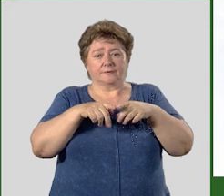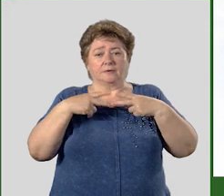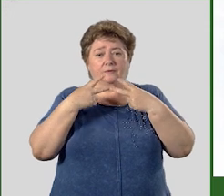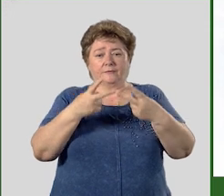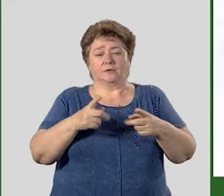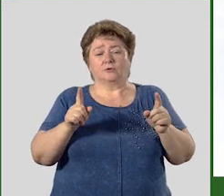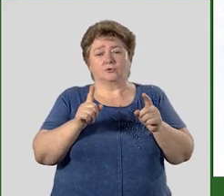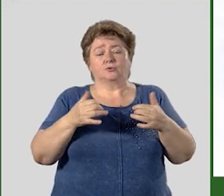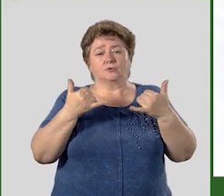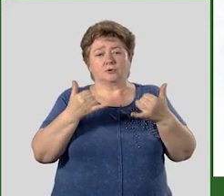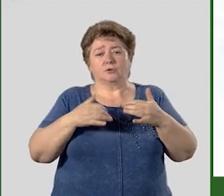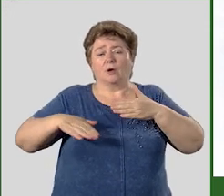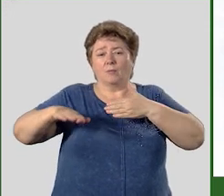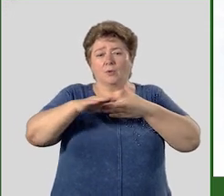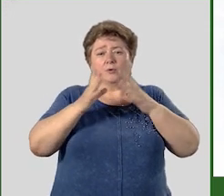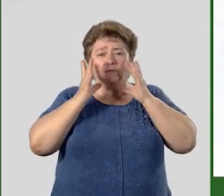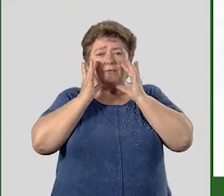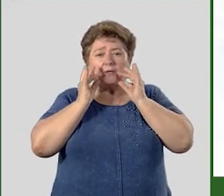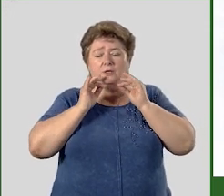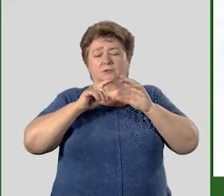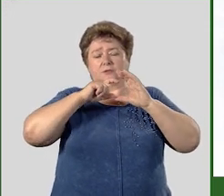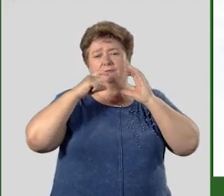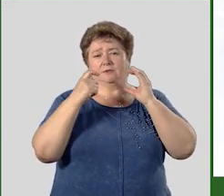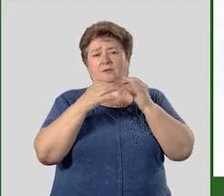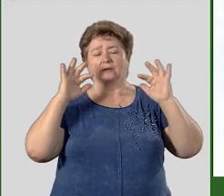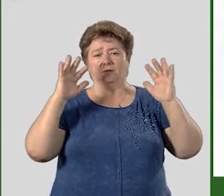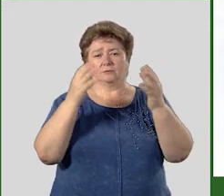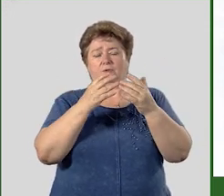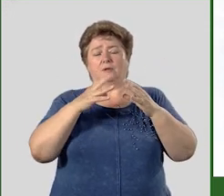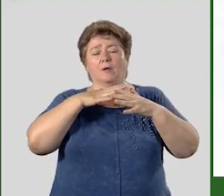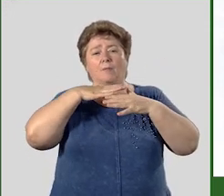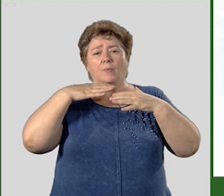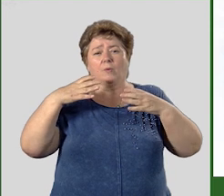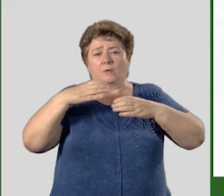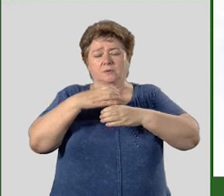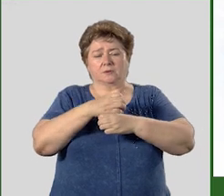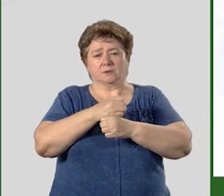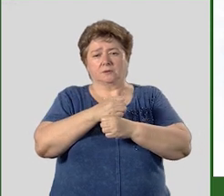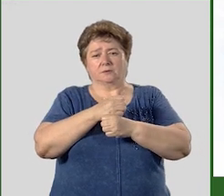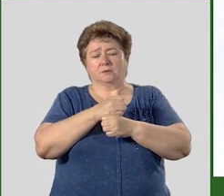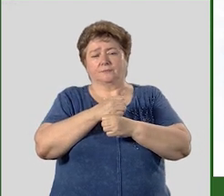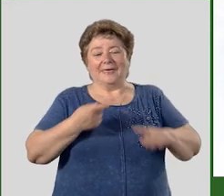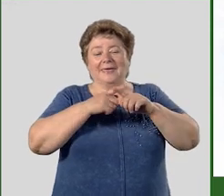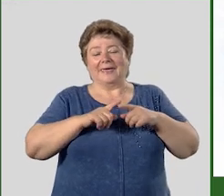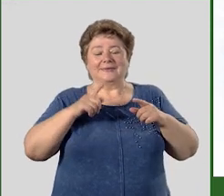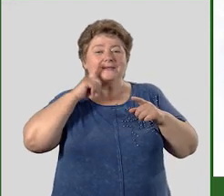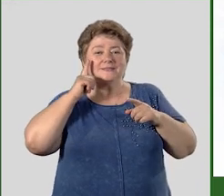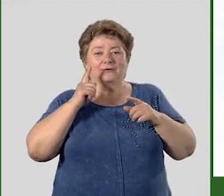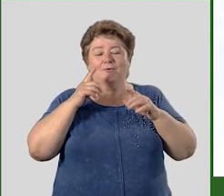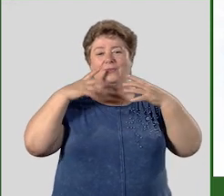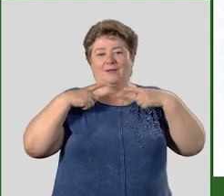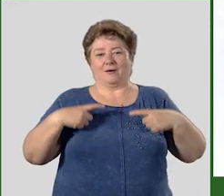видно, что сейчас площадь влажных экваториальных лесов намного сократилась. Эти